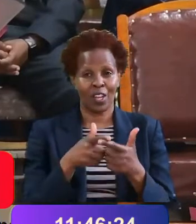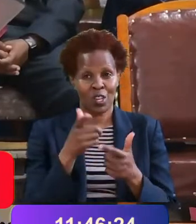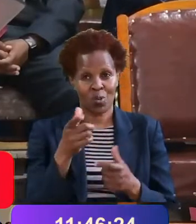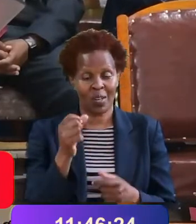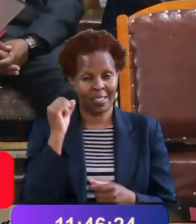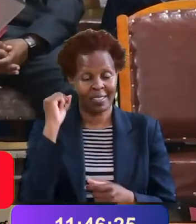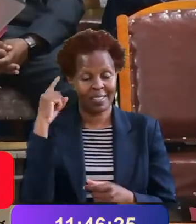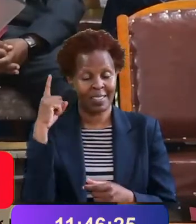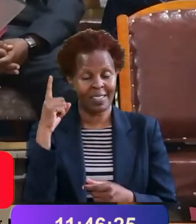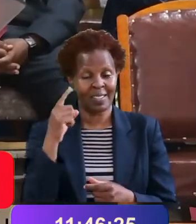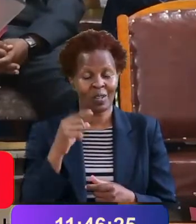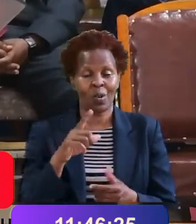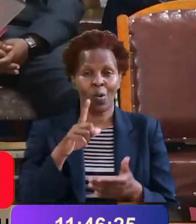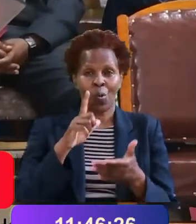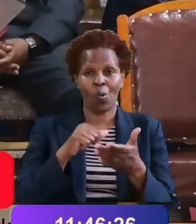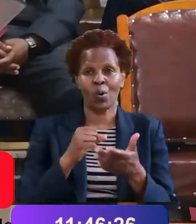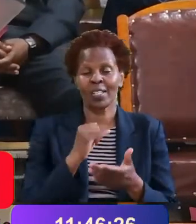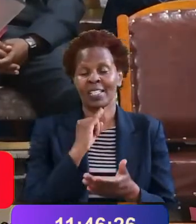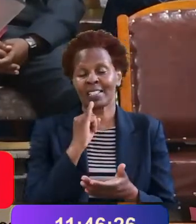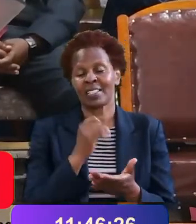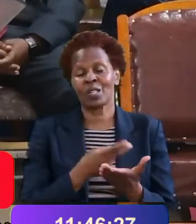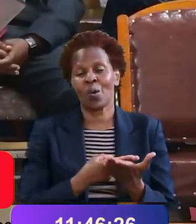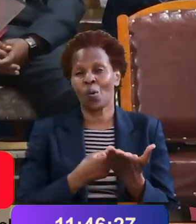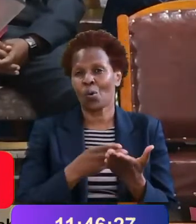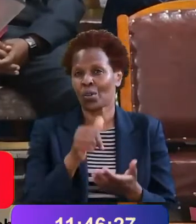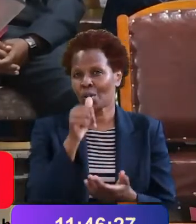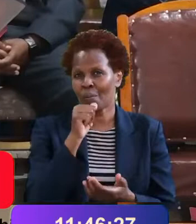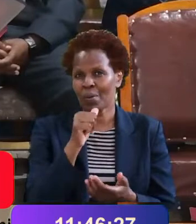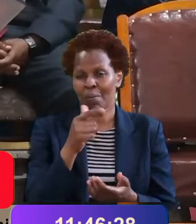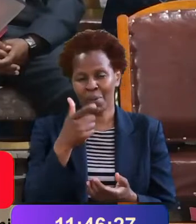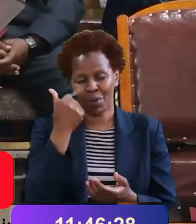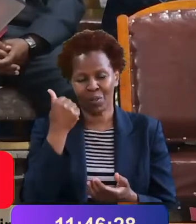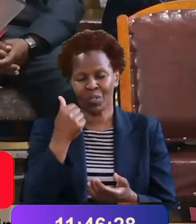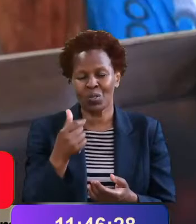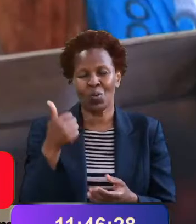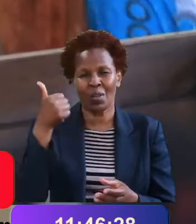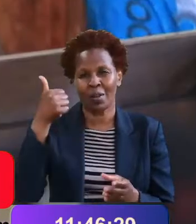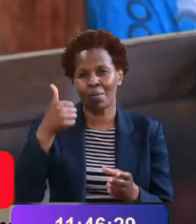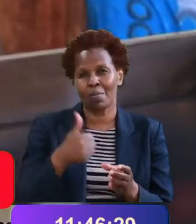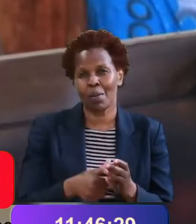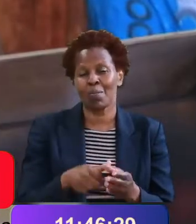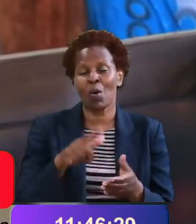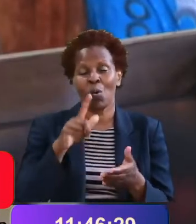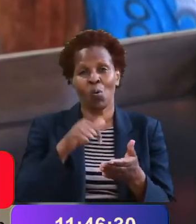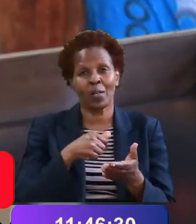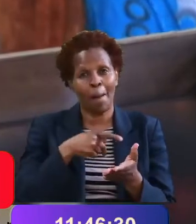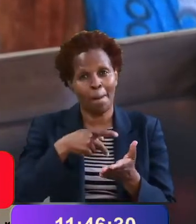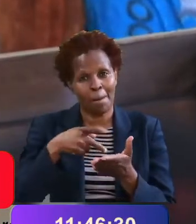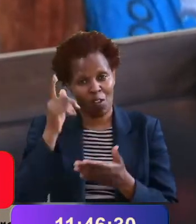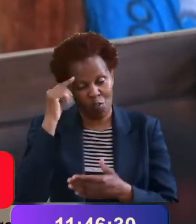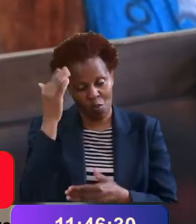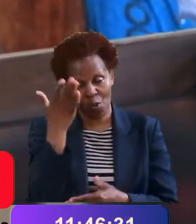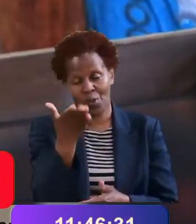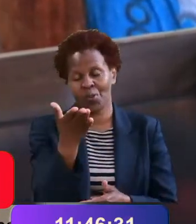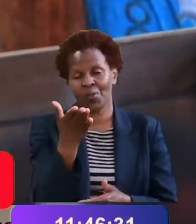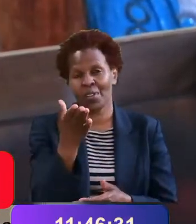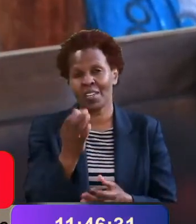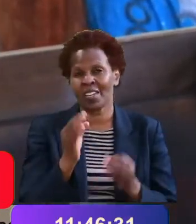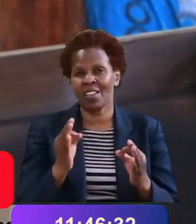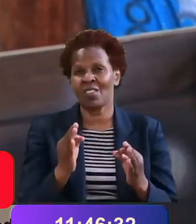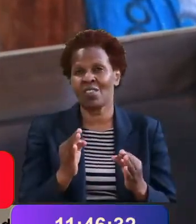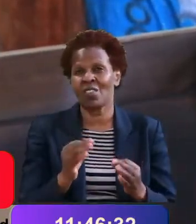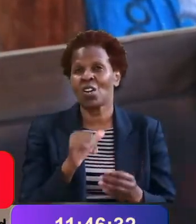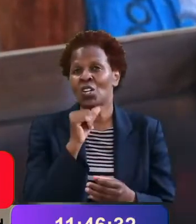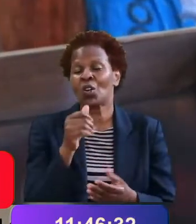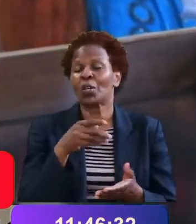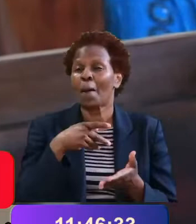sense. Kwa sababu unakumbuka ile karama ilitolewa kwa sababu yako. Lakini kama karama haijatolewa kwako,